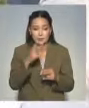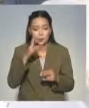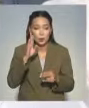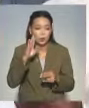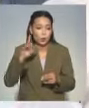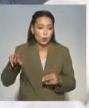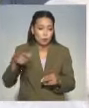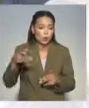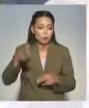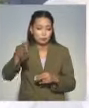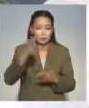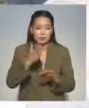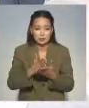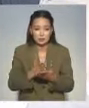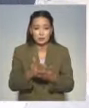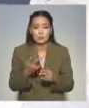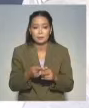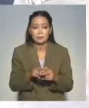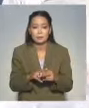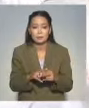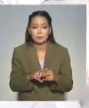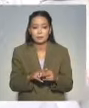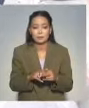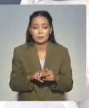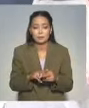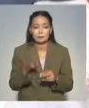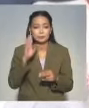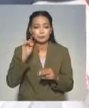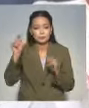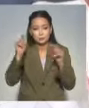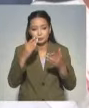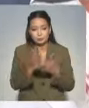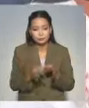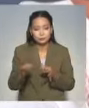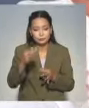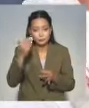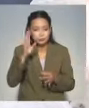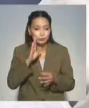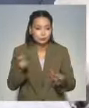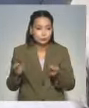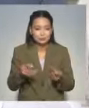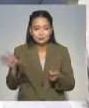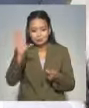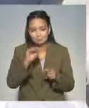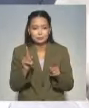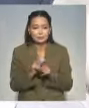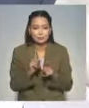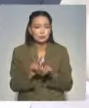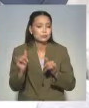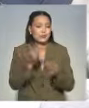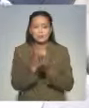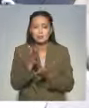қарай. Жамбыл ауданына, әкімшілікке, су басқармасына, облыстық су басқармасына барлығына бардық. Бармаған жеріміз